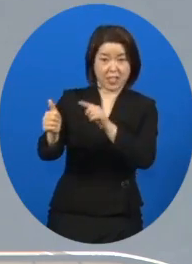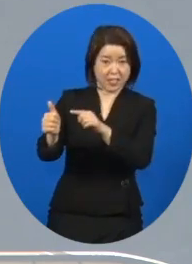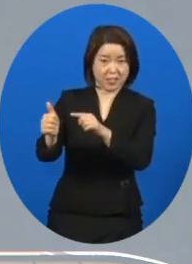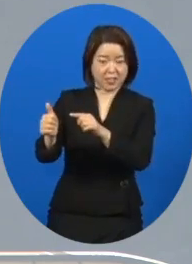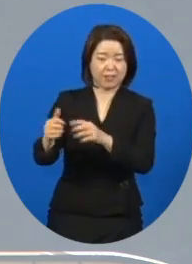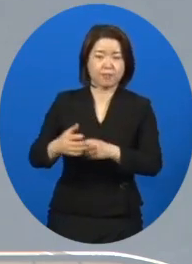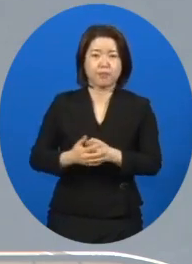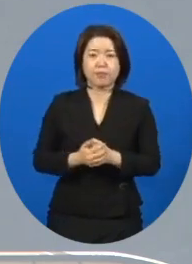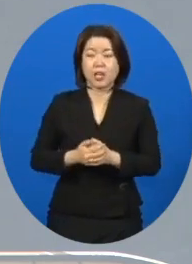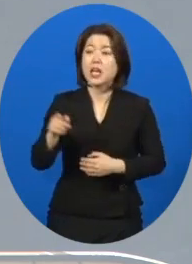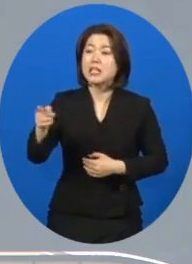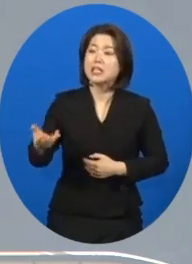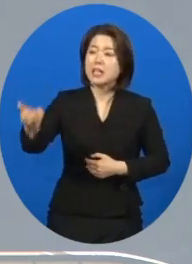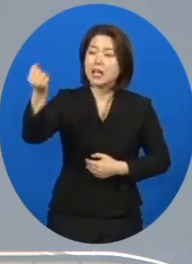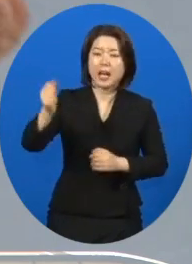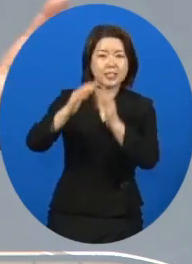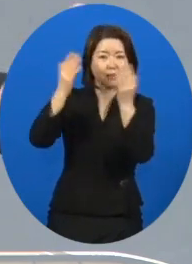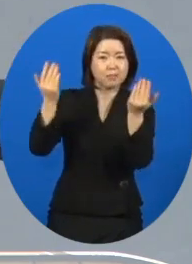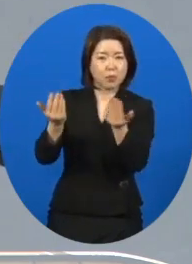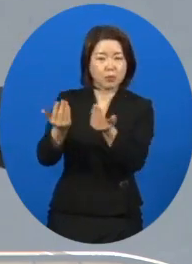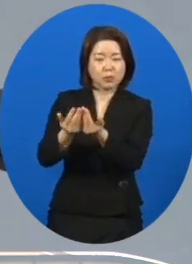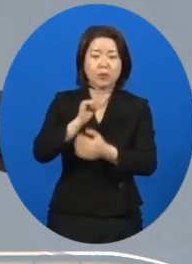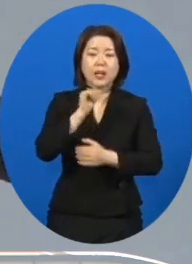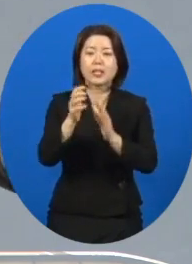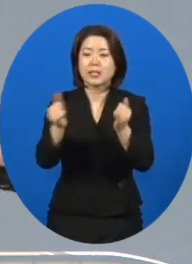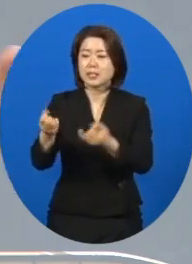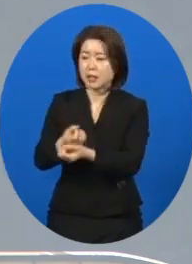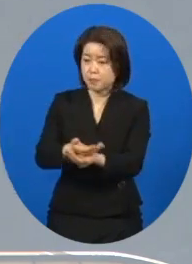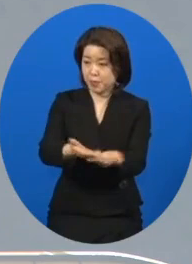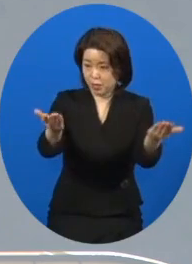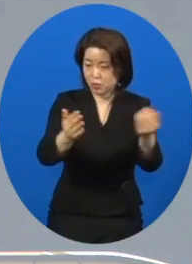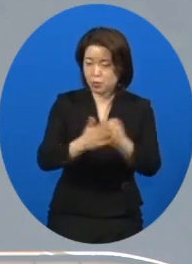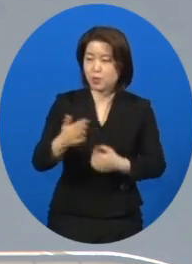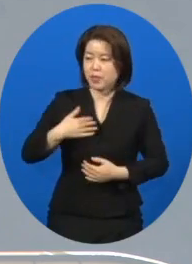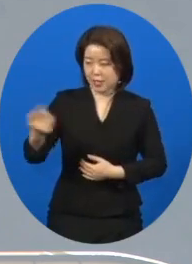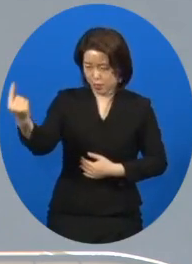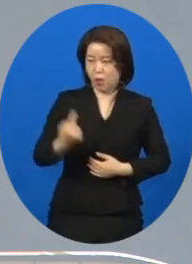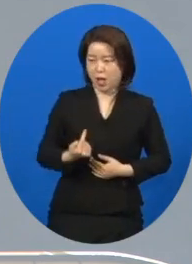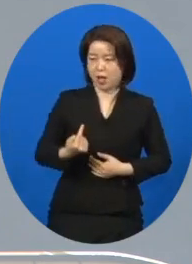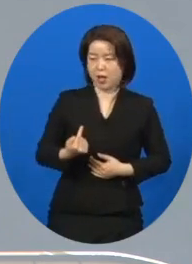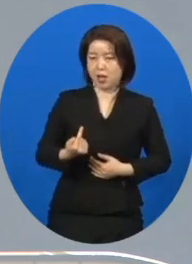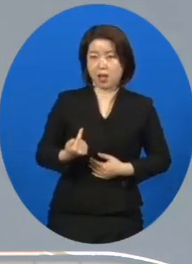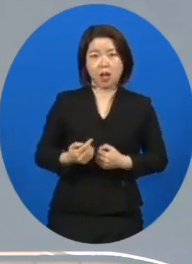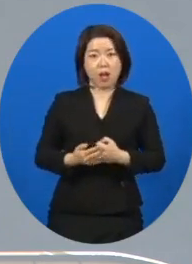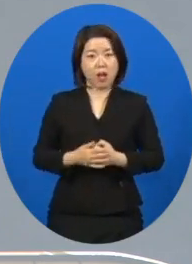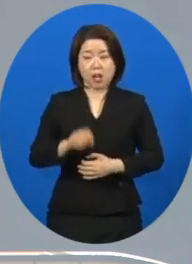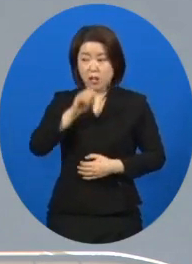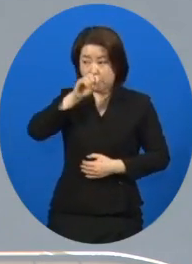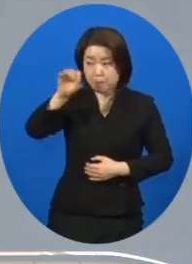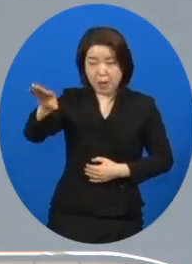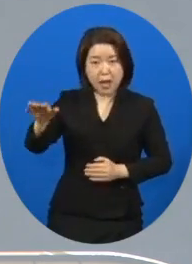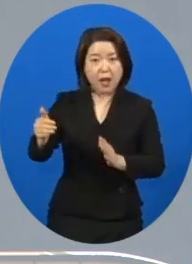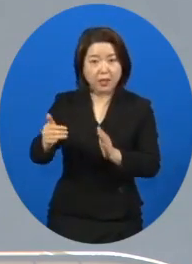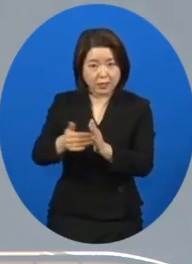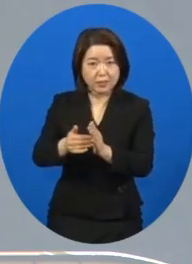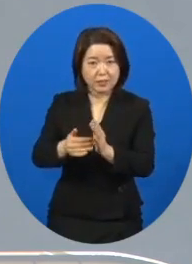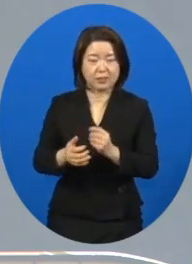내 가진 모든 소유를 가난한 자에게 다 나눠주고 나를 따르라 그렇게